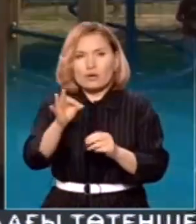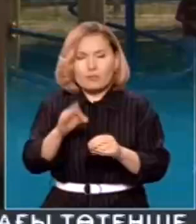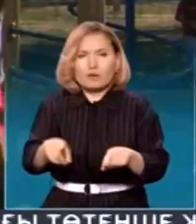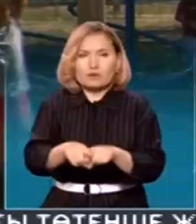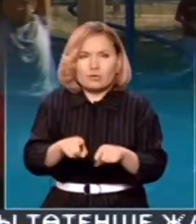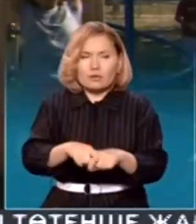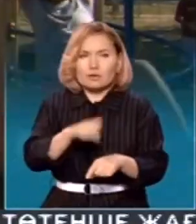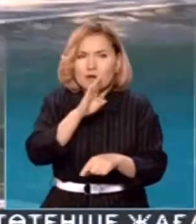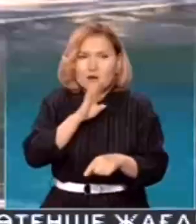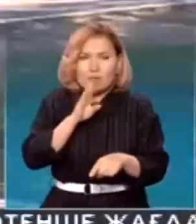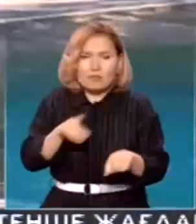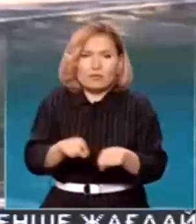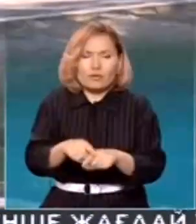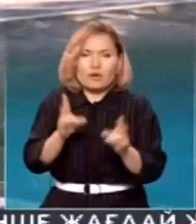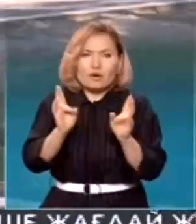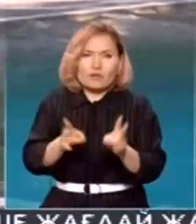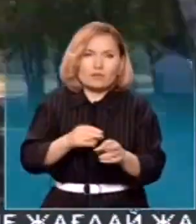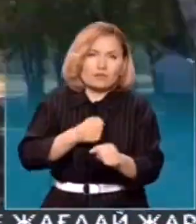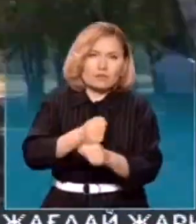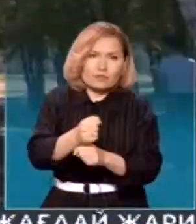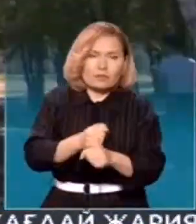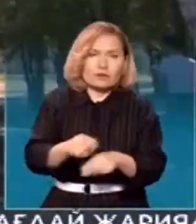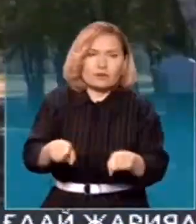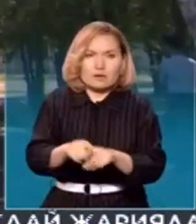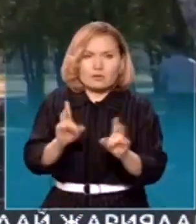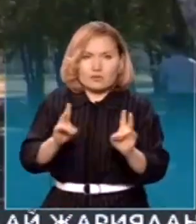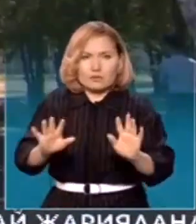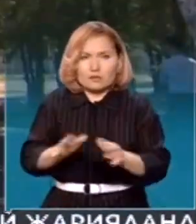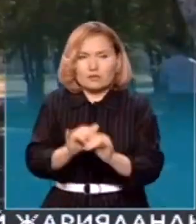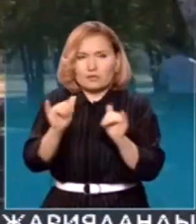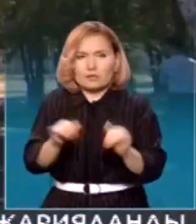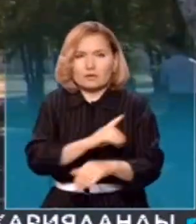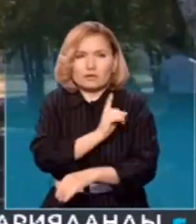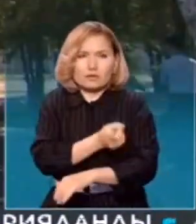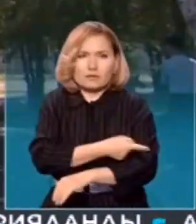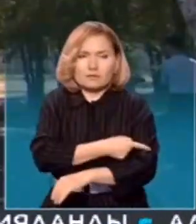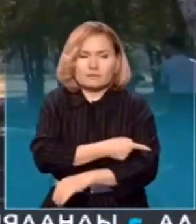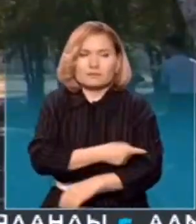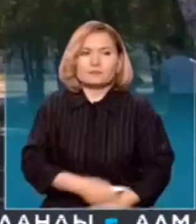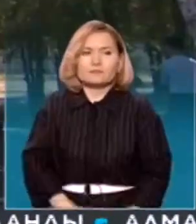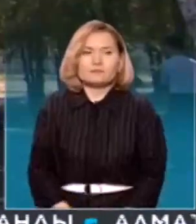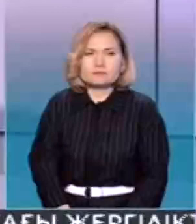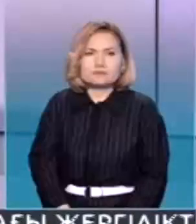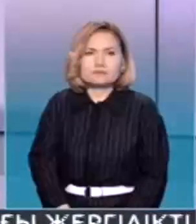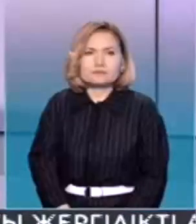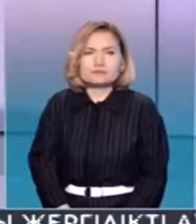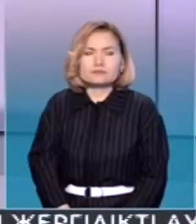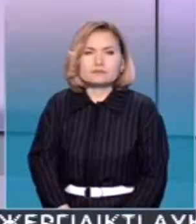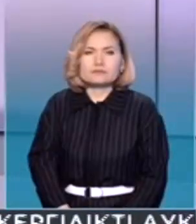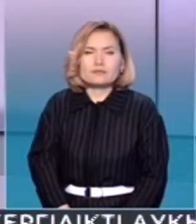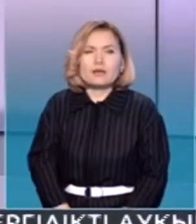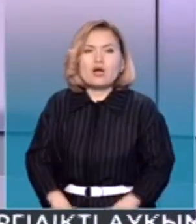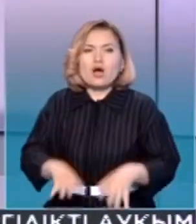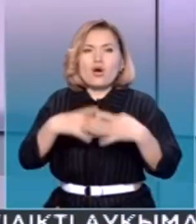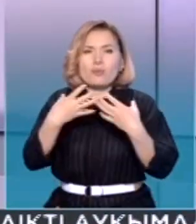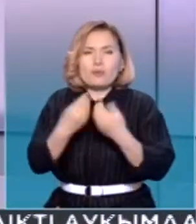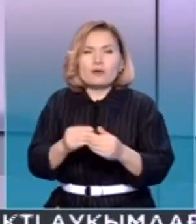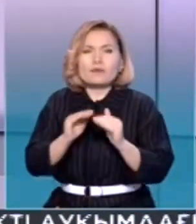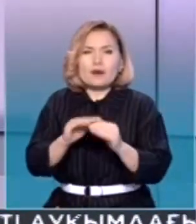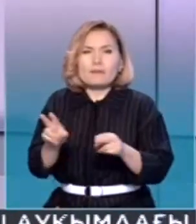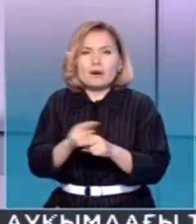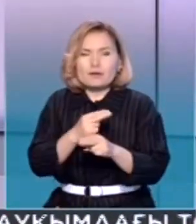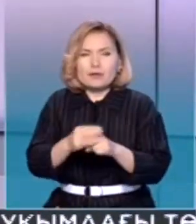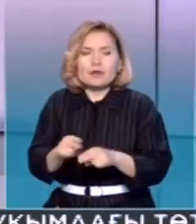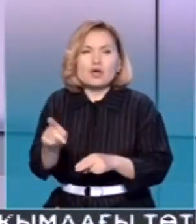әрекетін қайталайды. Әйгерім Ердәулет, Ерлан Жаңбырбай, Қазақстан ұлттық телеарнасы, Алматы. Отбасындағы бала